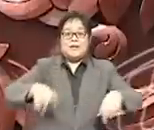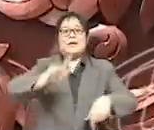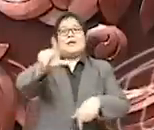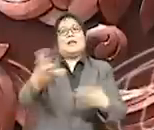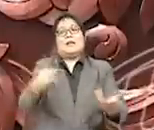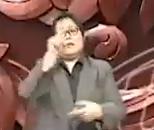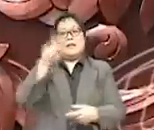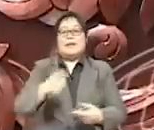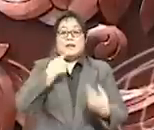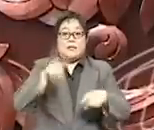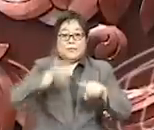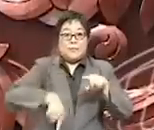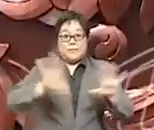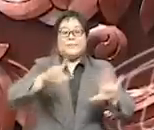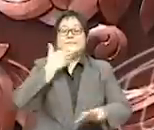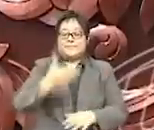tapi oto.com